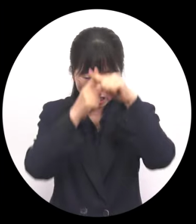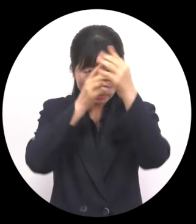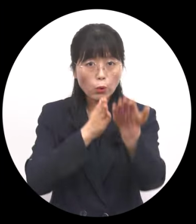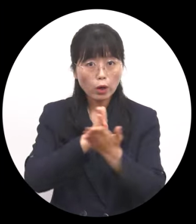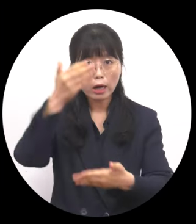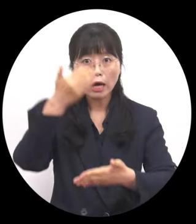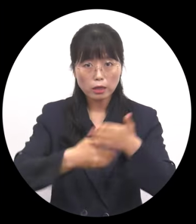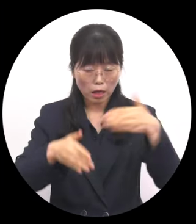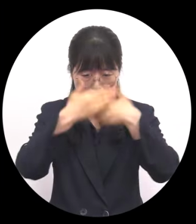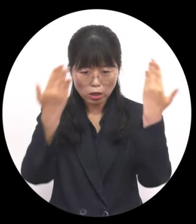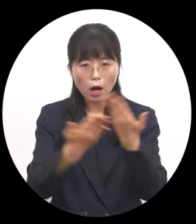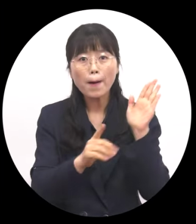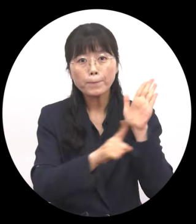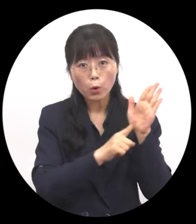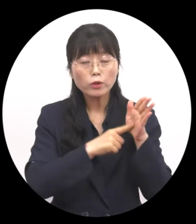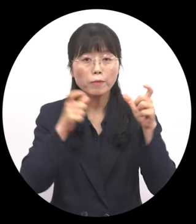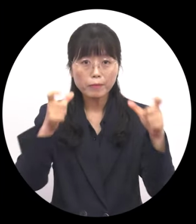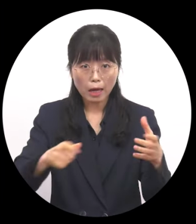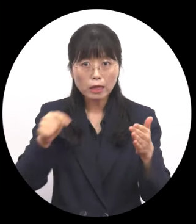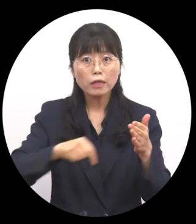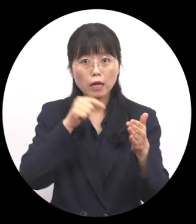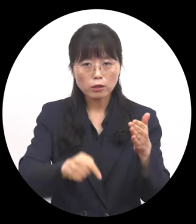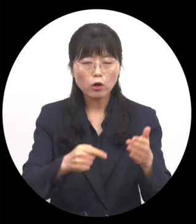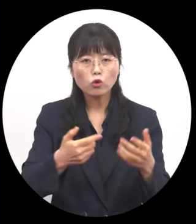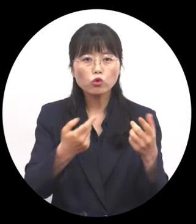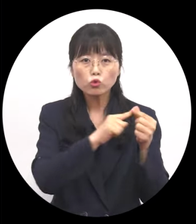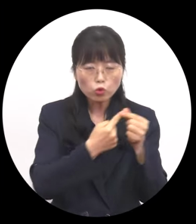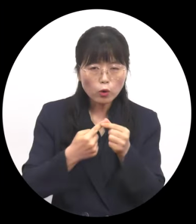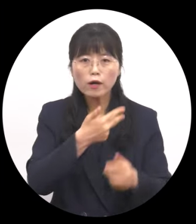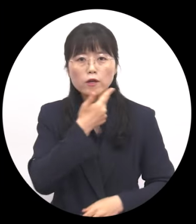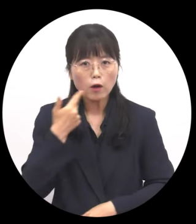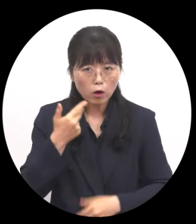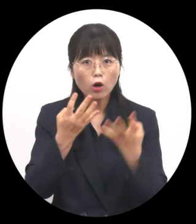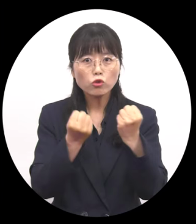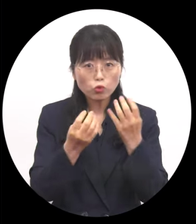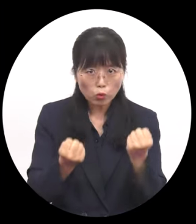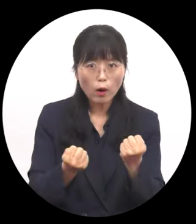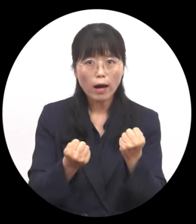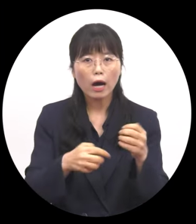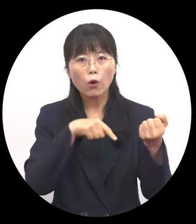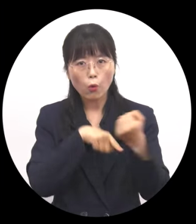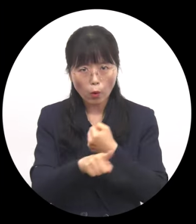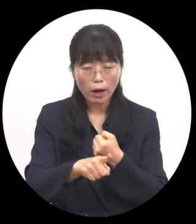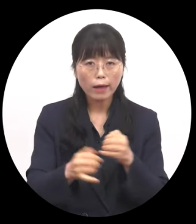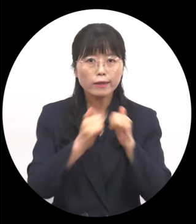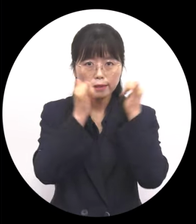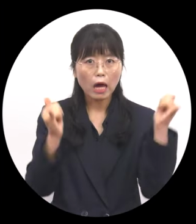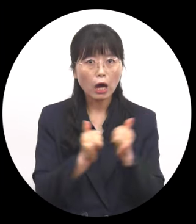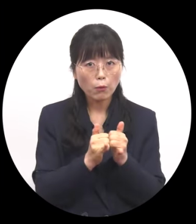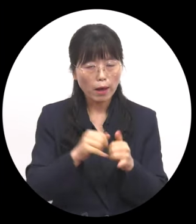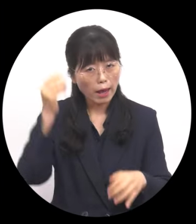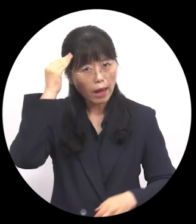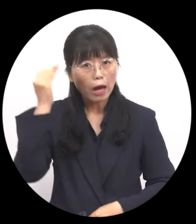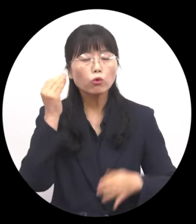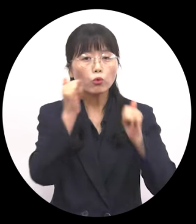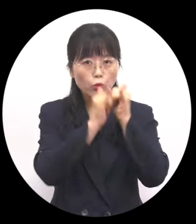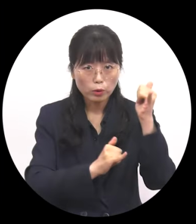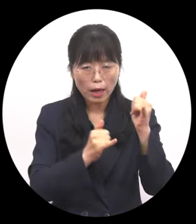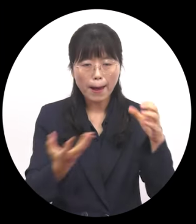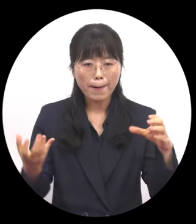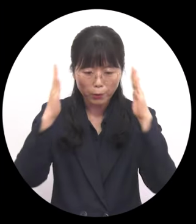간호학과를 제외한 전 모집 단위에서는 국어, 영어, 수학, 과학, 사회, 한국사